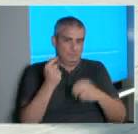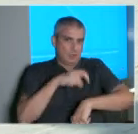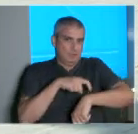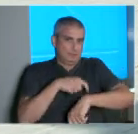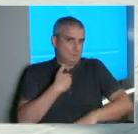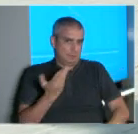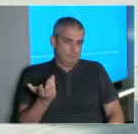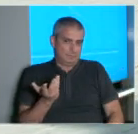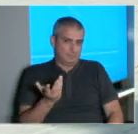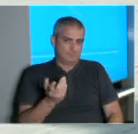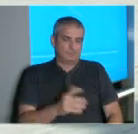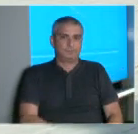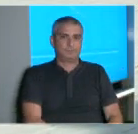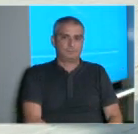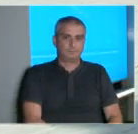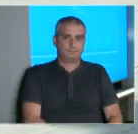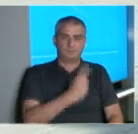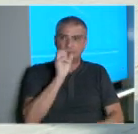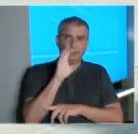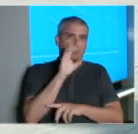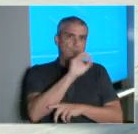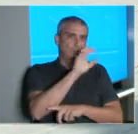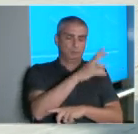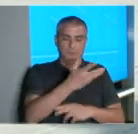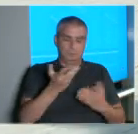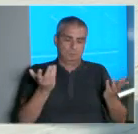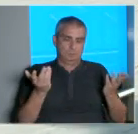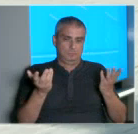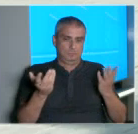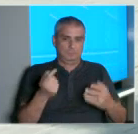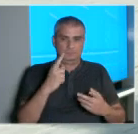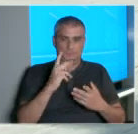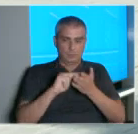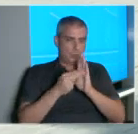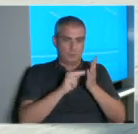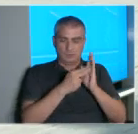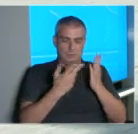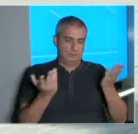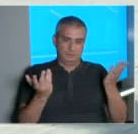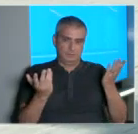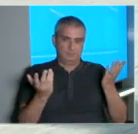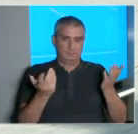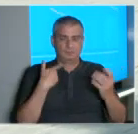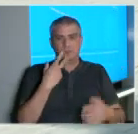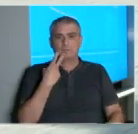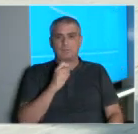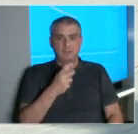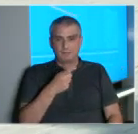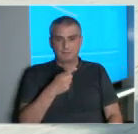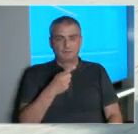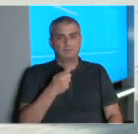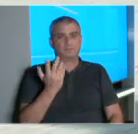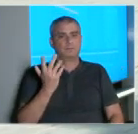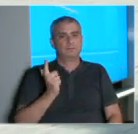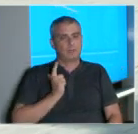זמן, בין כל שידור לשידור, בין כל תוכנית לתוכנית. אז אני מעדיף